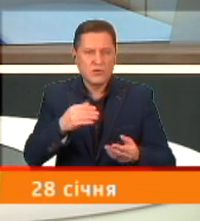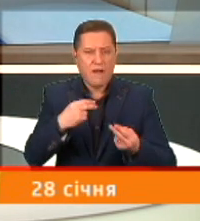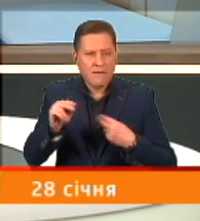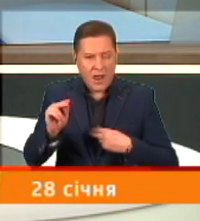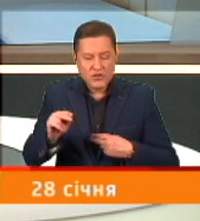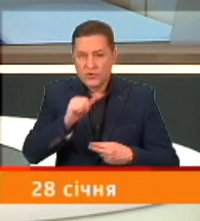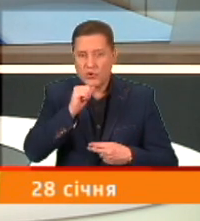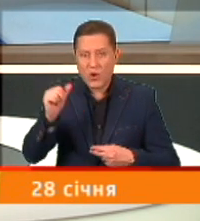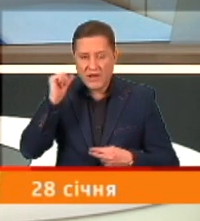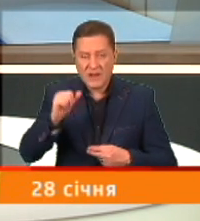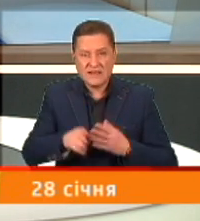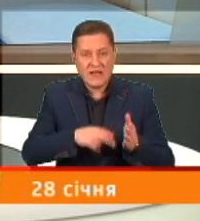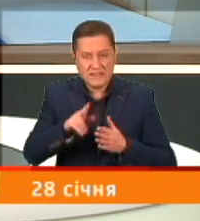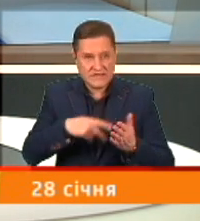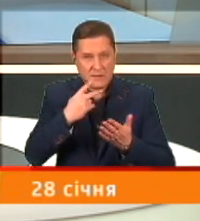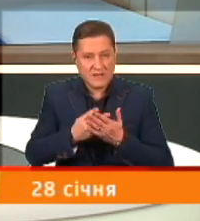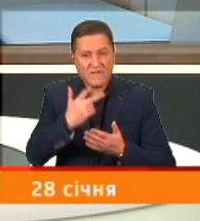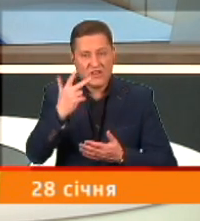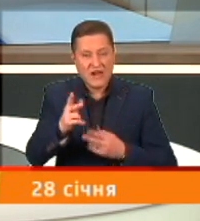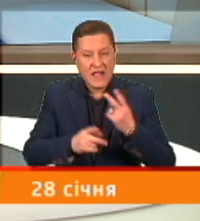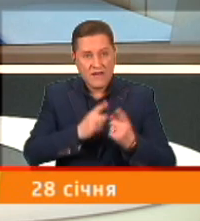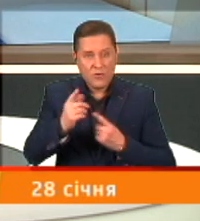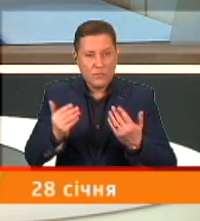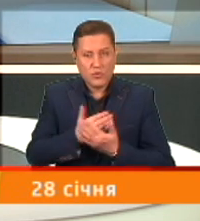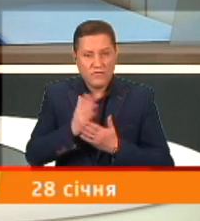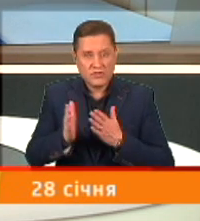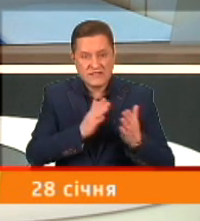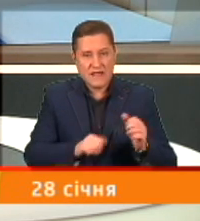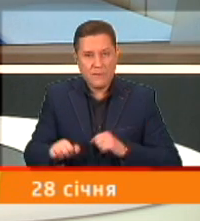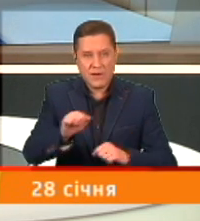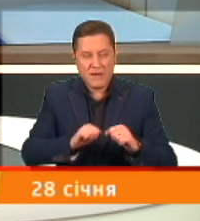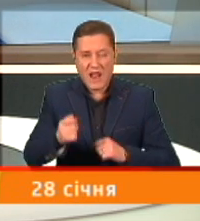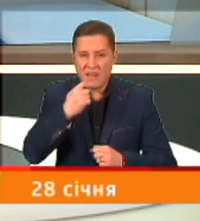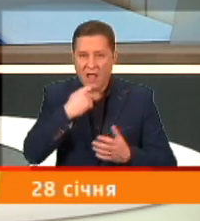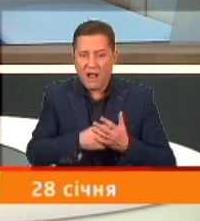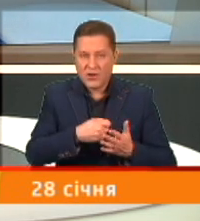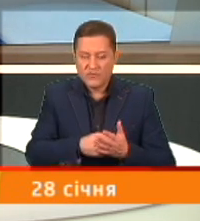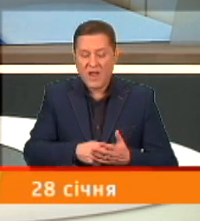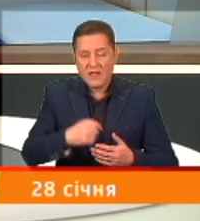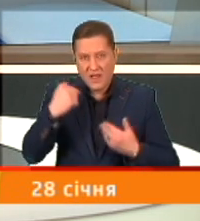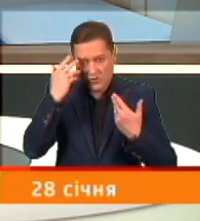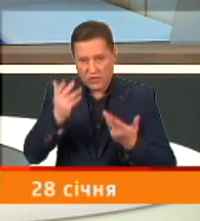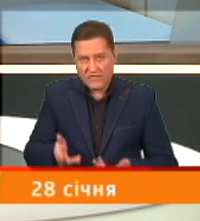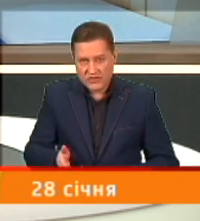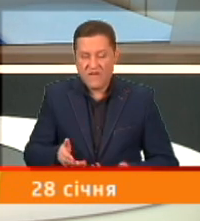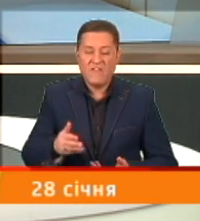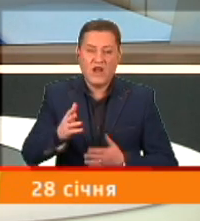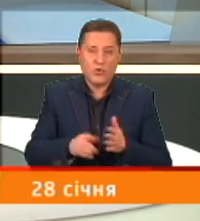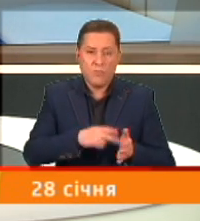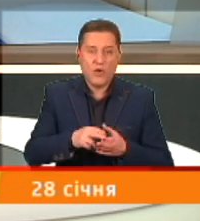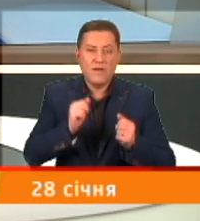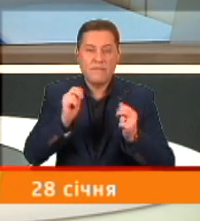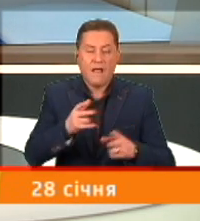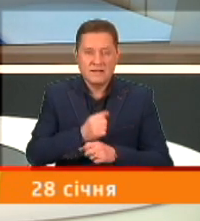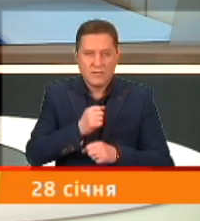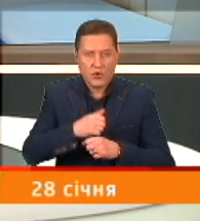торік залізниця презентувала аж три реформи – нову систему прибирання, харчування та зовнішнього вигляду потягів. Як